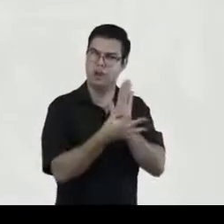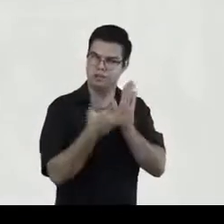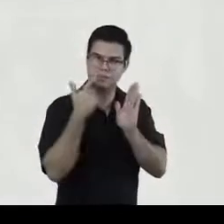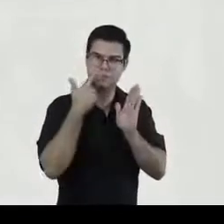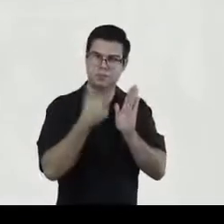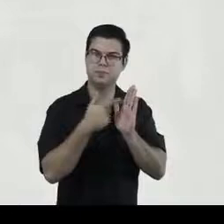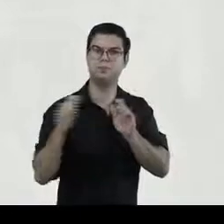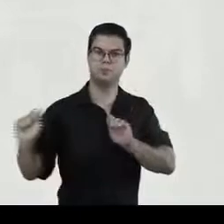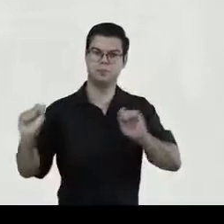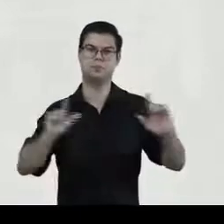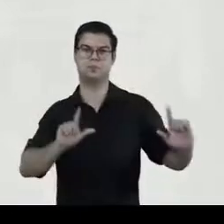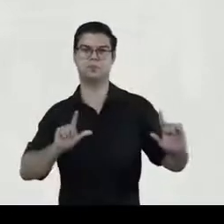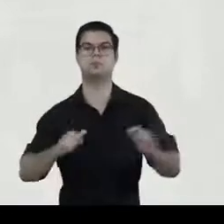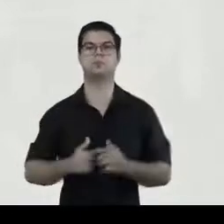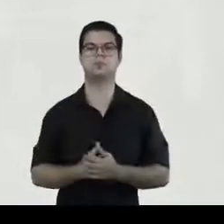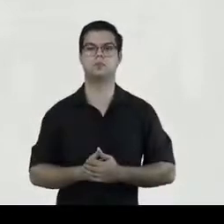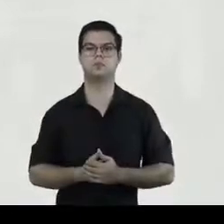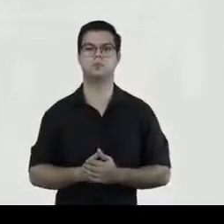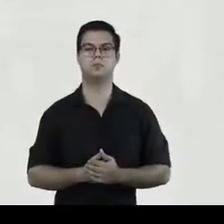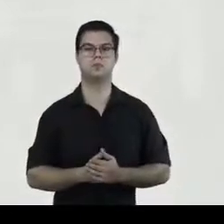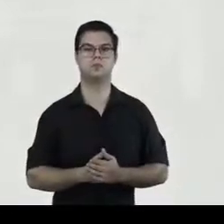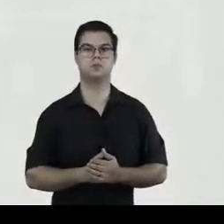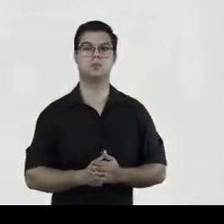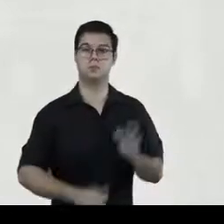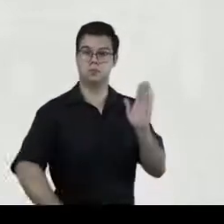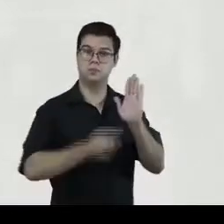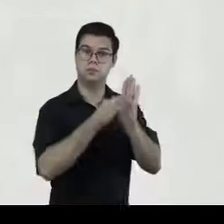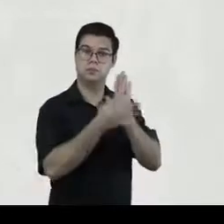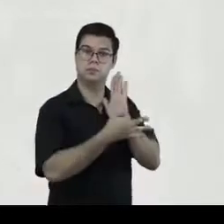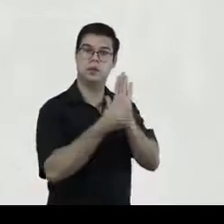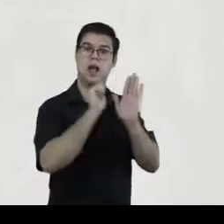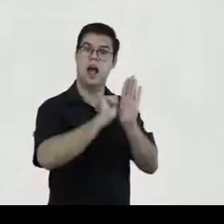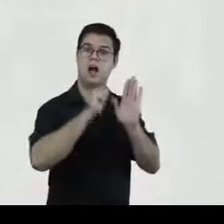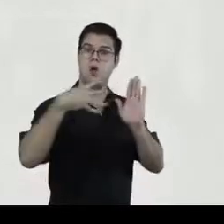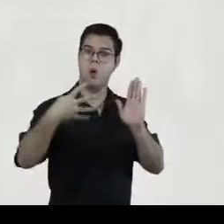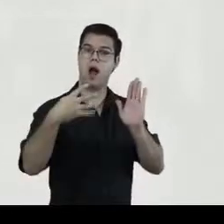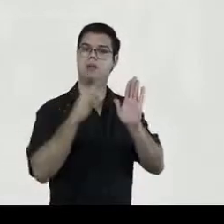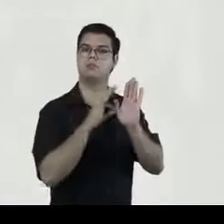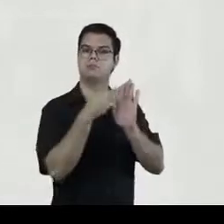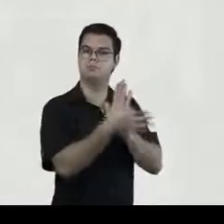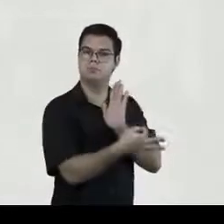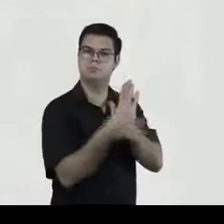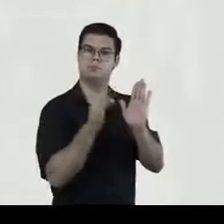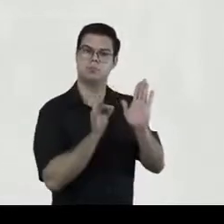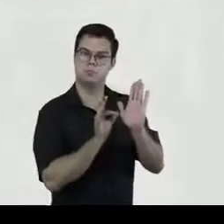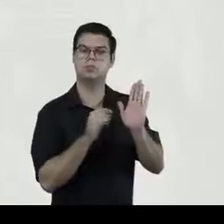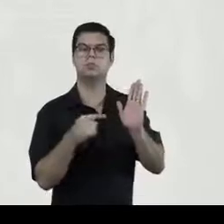Le feuillet A4 recto et verso et toujours le losange.